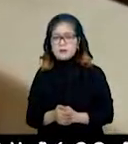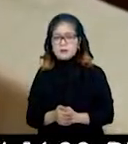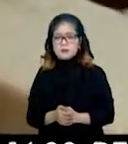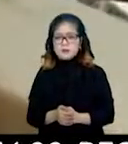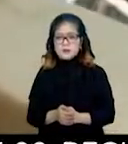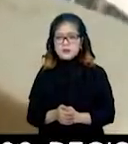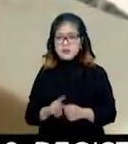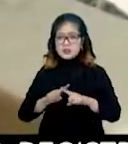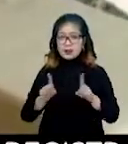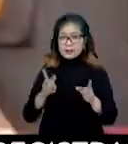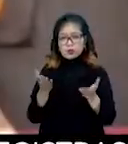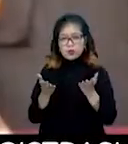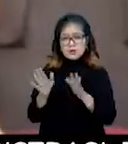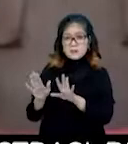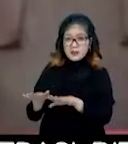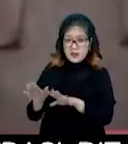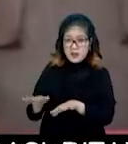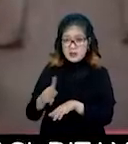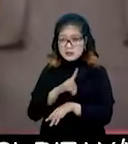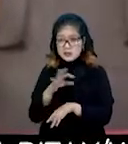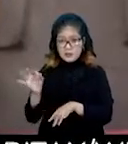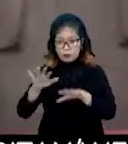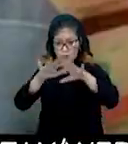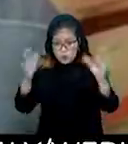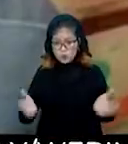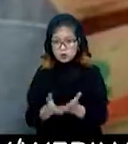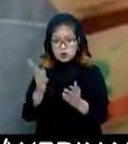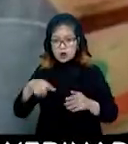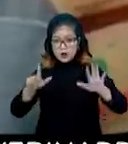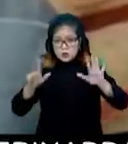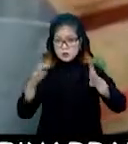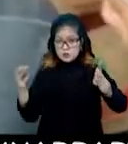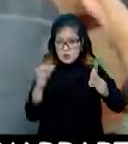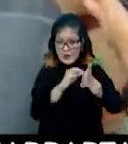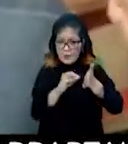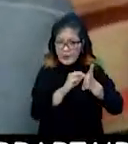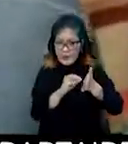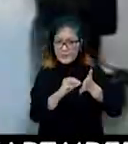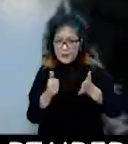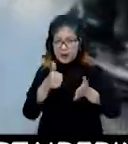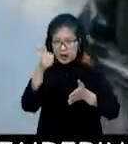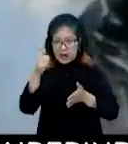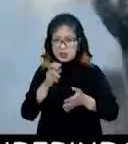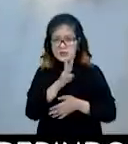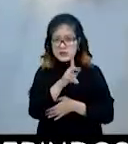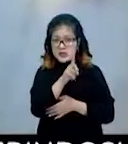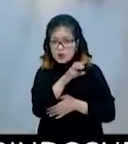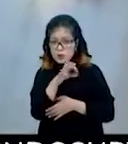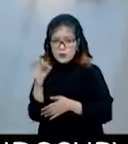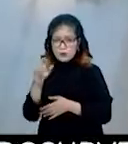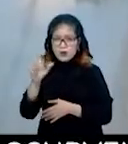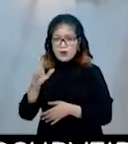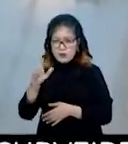Namun dugaan sementara polisi 1.000 dus minyak goreng dari 7 merek atau sekitar 31.320 liter ini